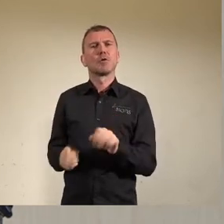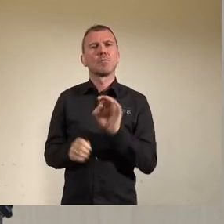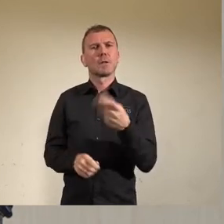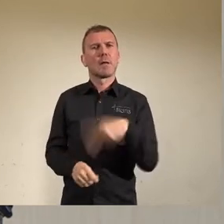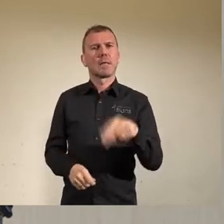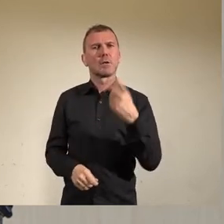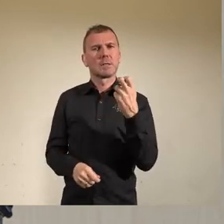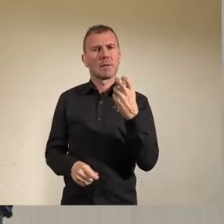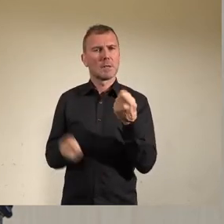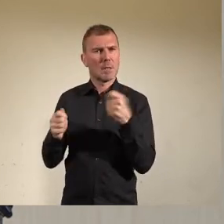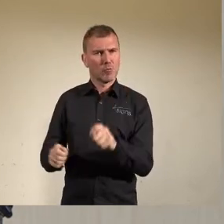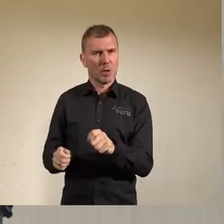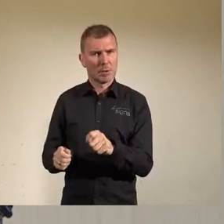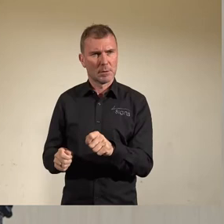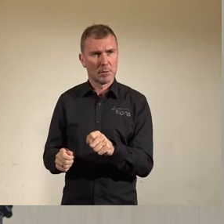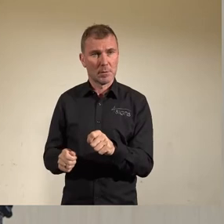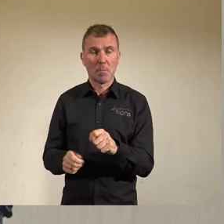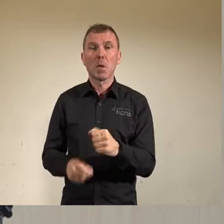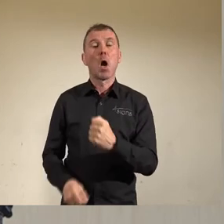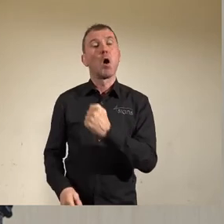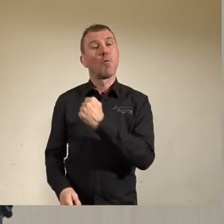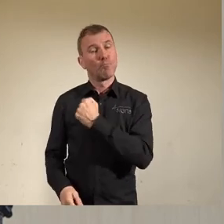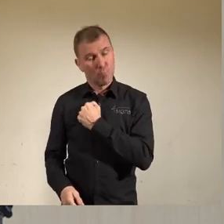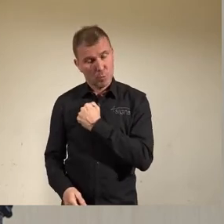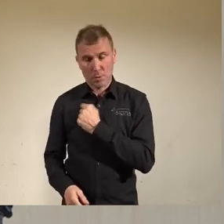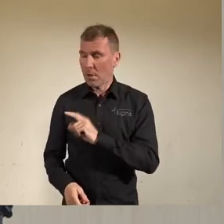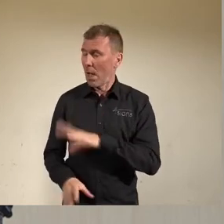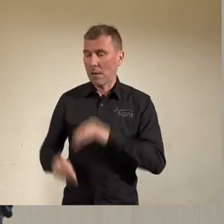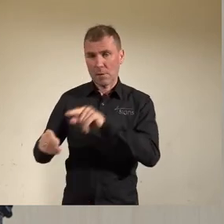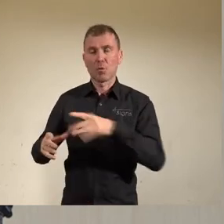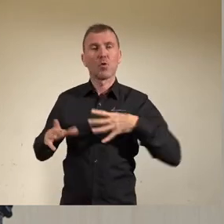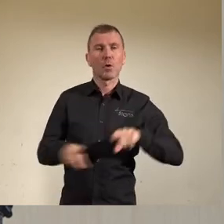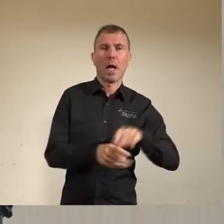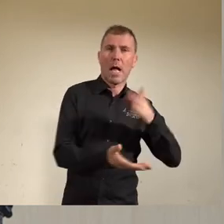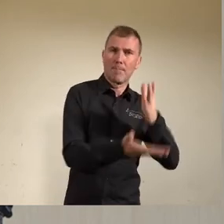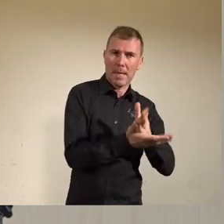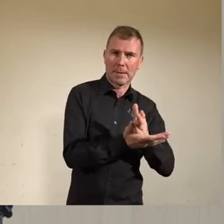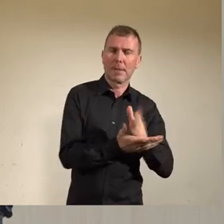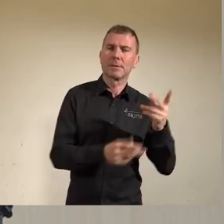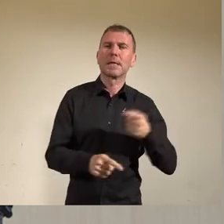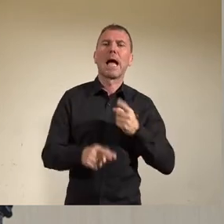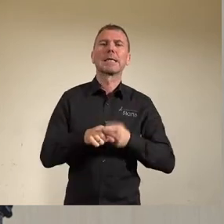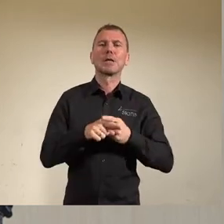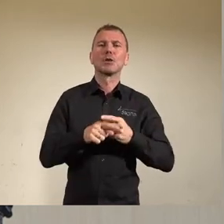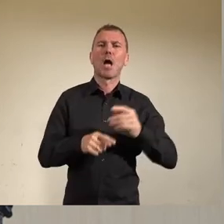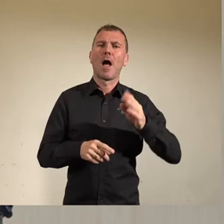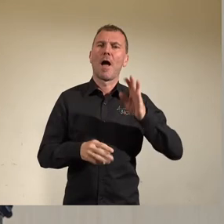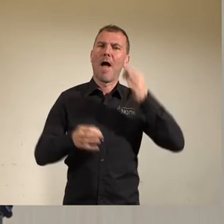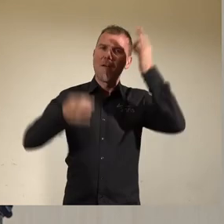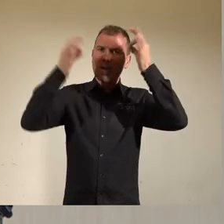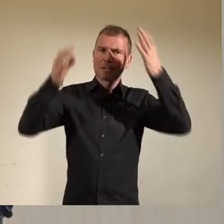2020 beschlossen. Mut steht am Anfang des Handelns, Glück am Ende, so hier hat es der griechische Philosoph